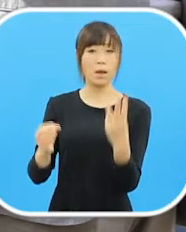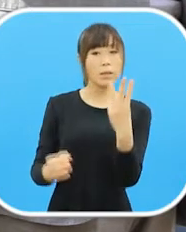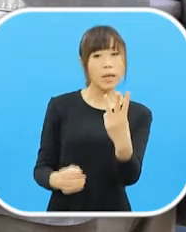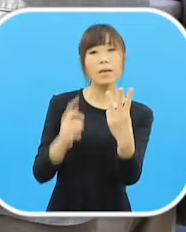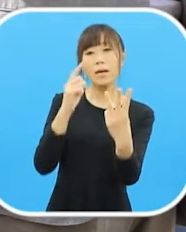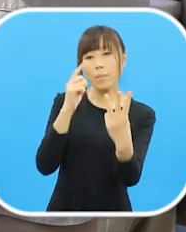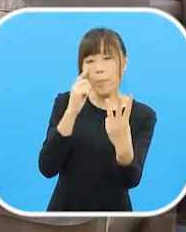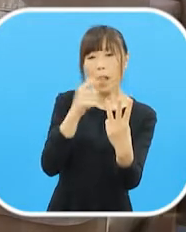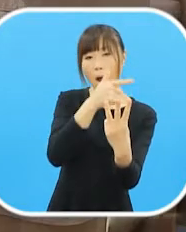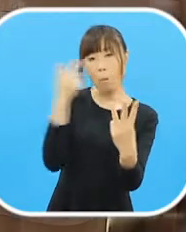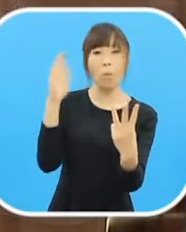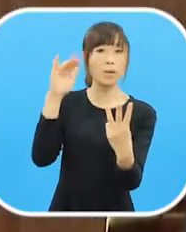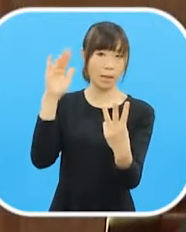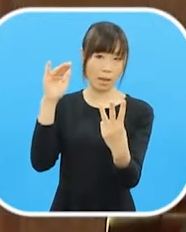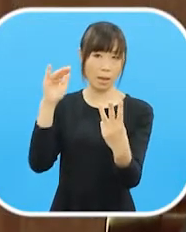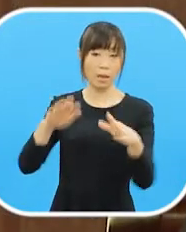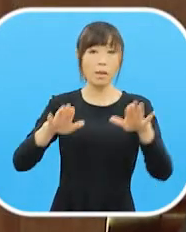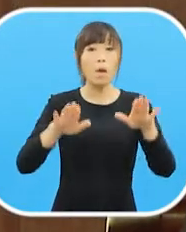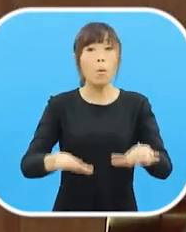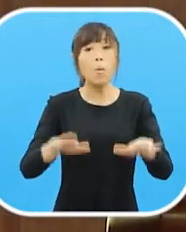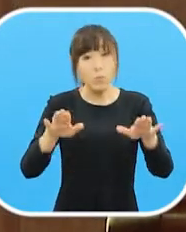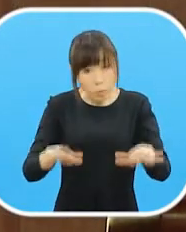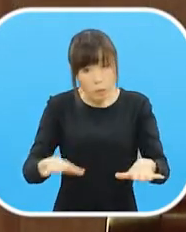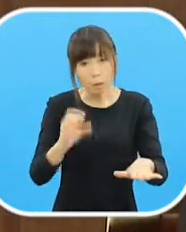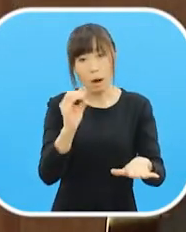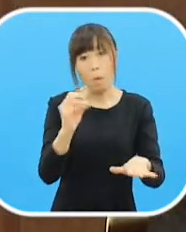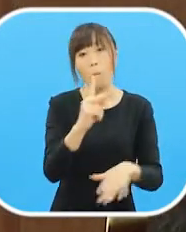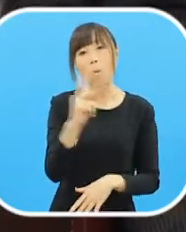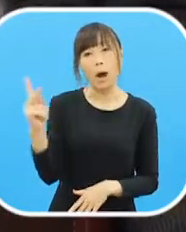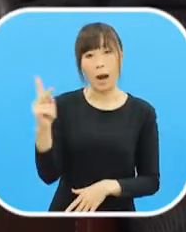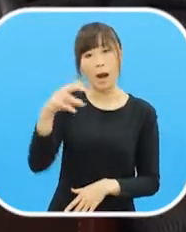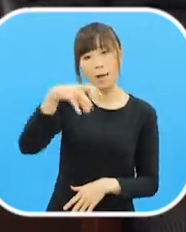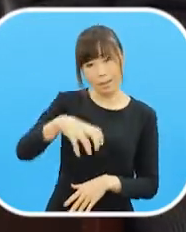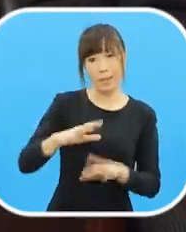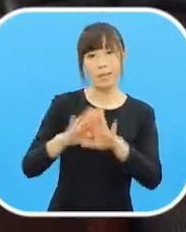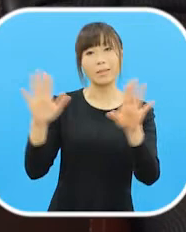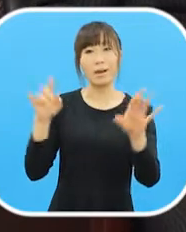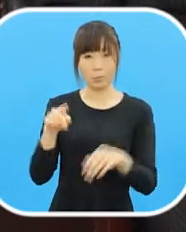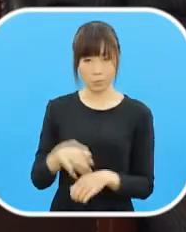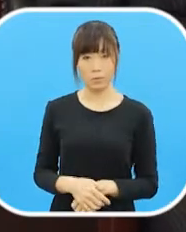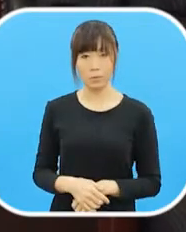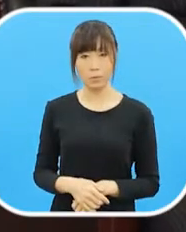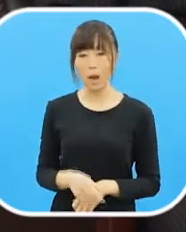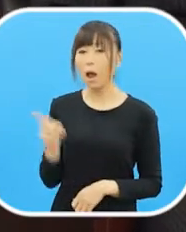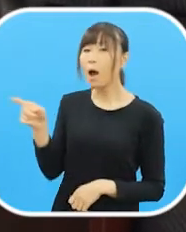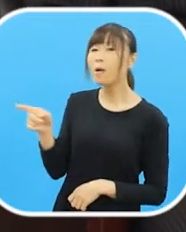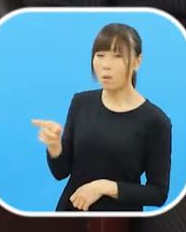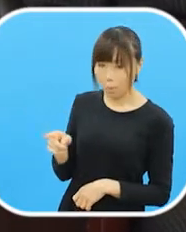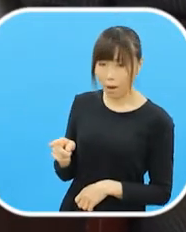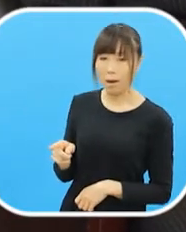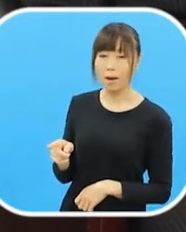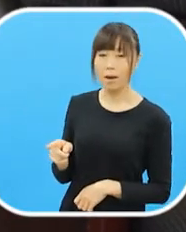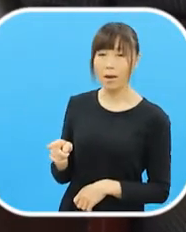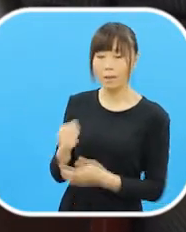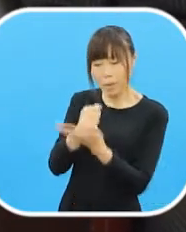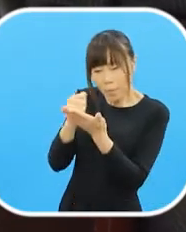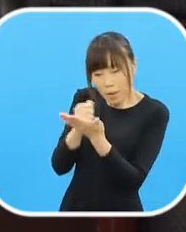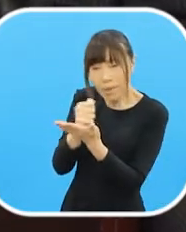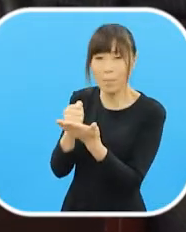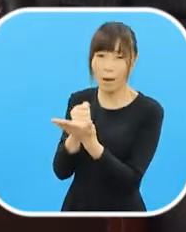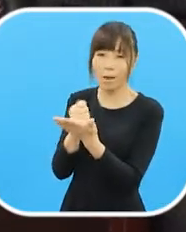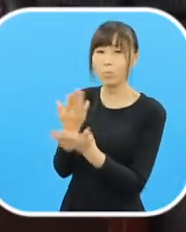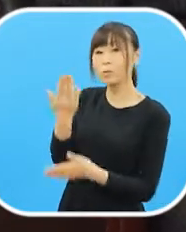来年はね、今年だ、小賀ですよ、小賀、 で、あれは私すごくたまたま